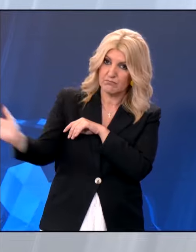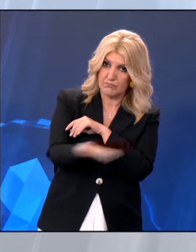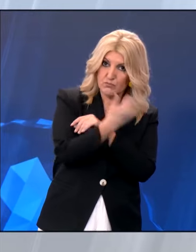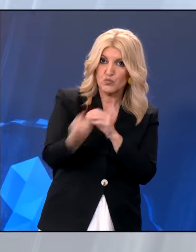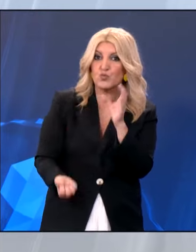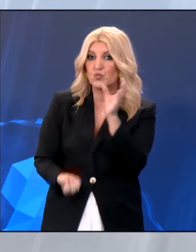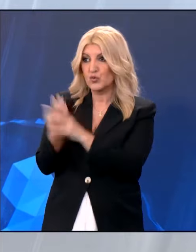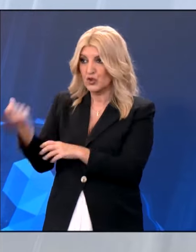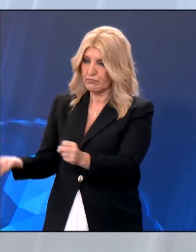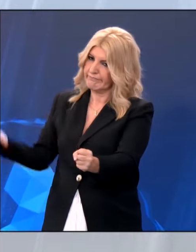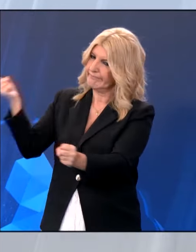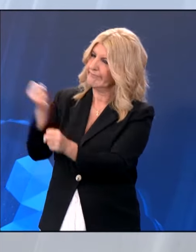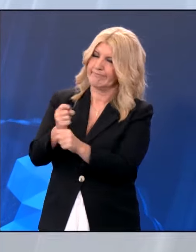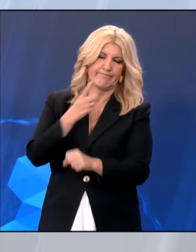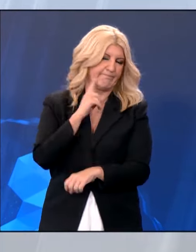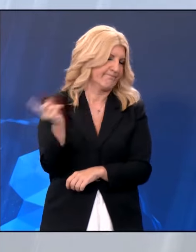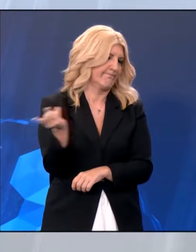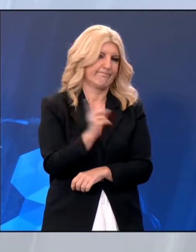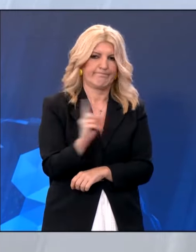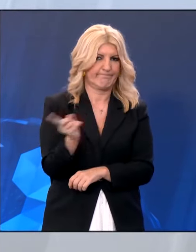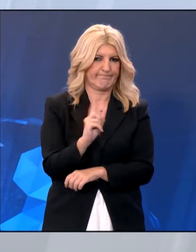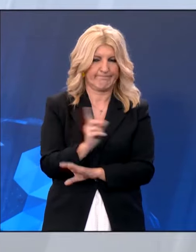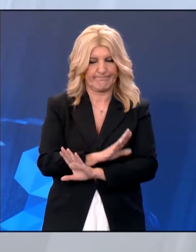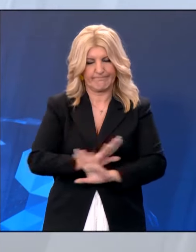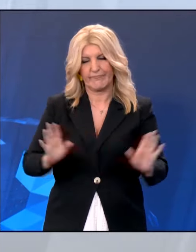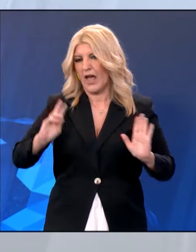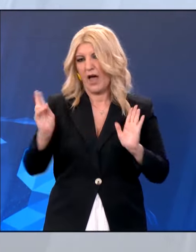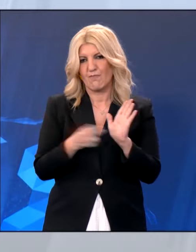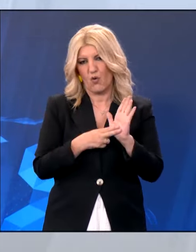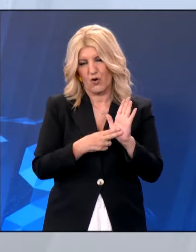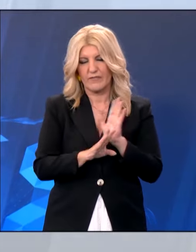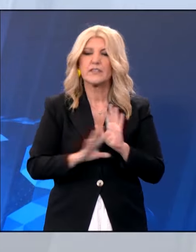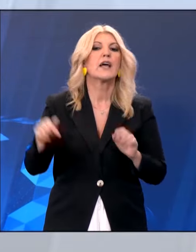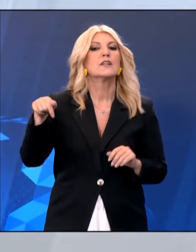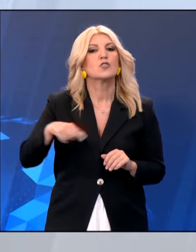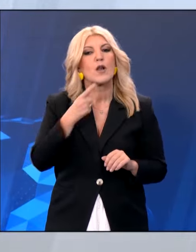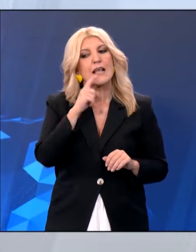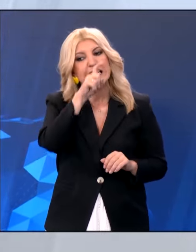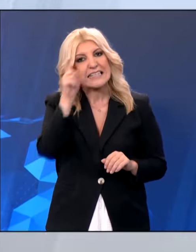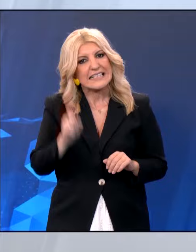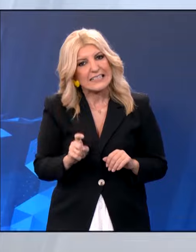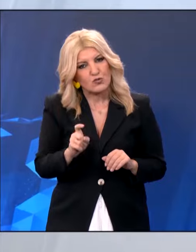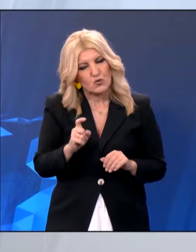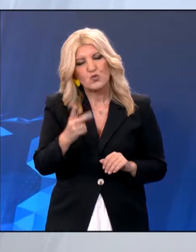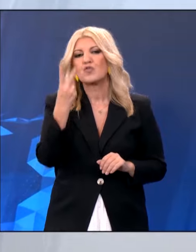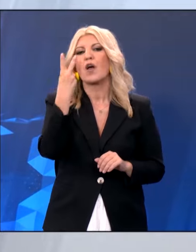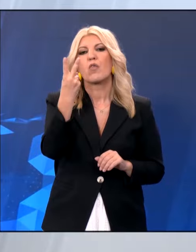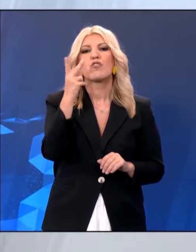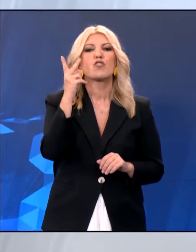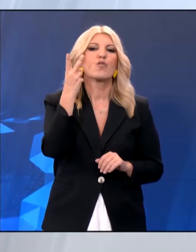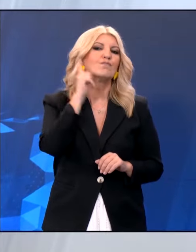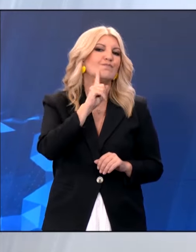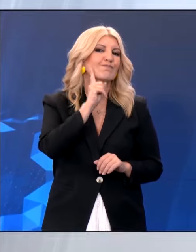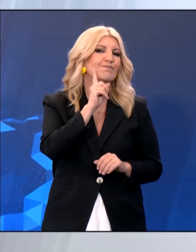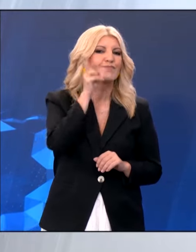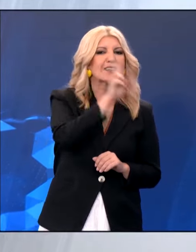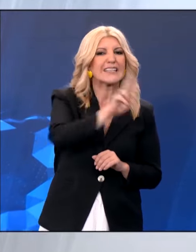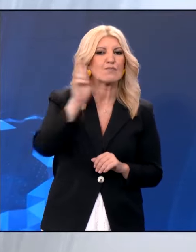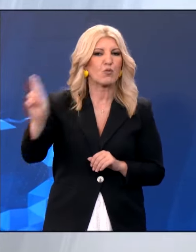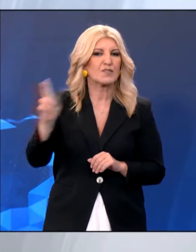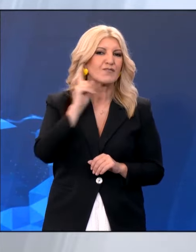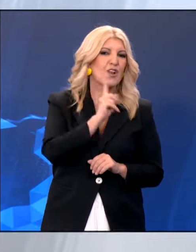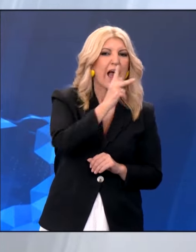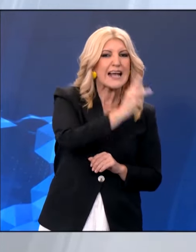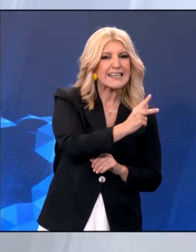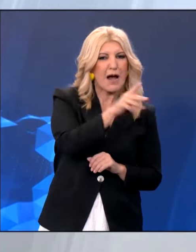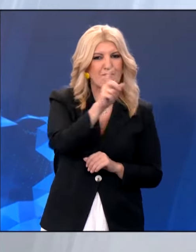να φουντώνει. Δύο είναι τα ονόματα που ακούγονται εδώ και καιρό. Εκείνο της Αντιπροέδρου των Ηνωμένων Πολιτειών Κάμαλα Χάρις